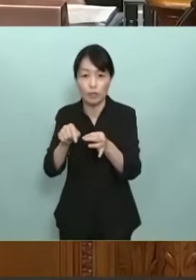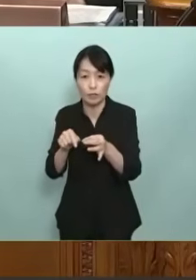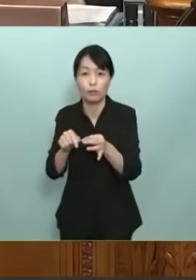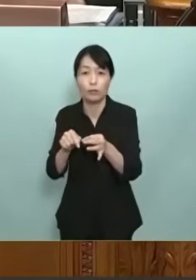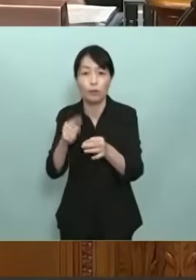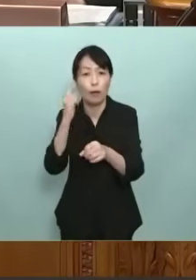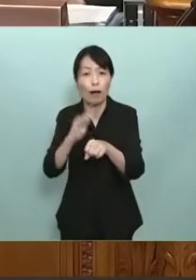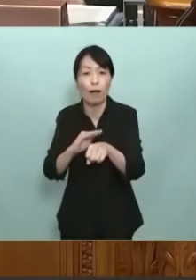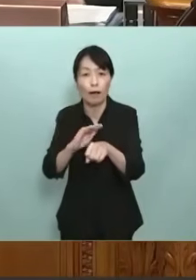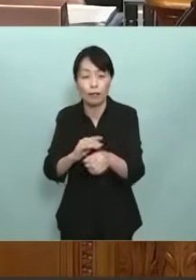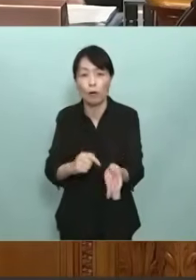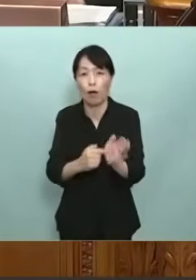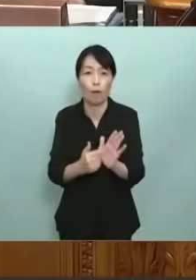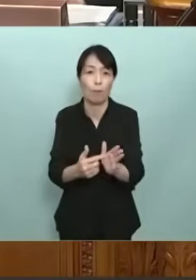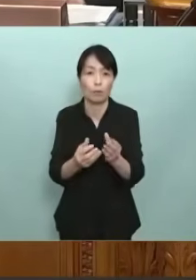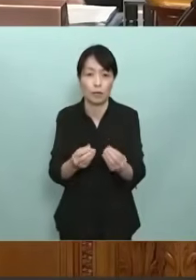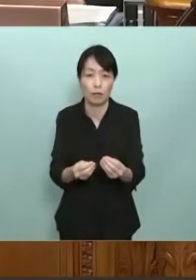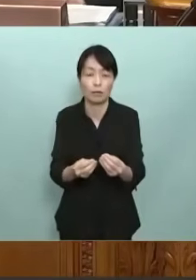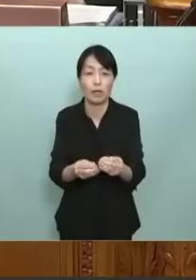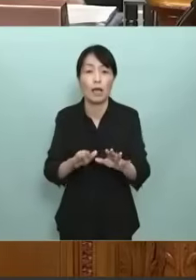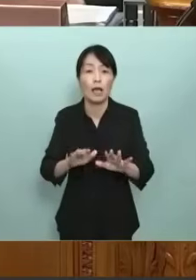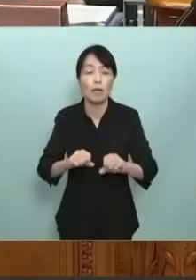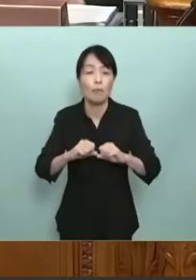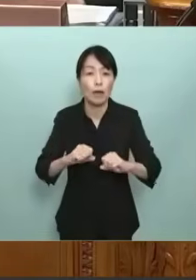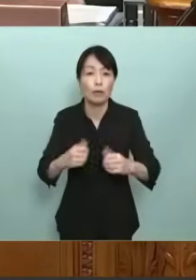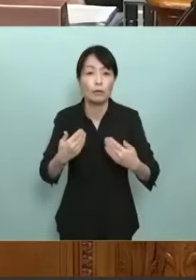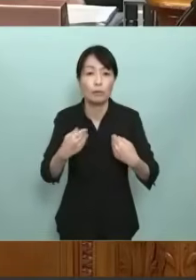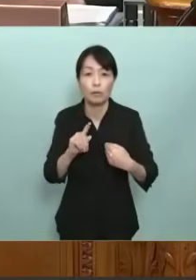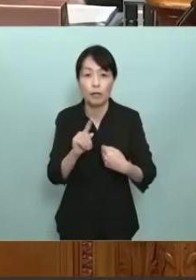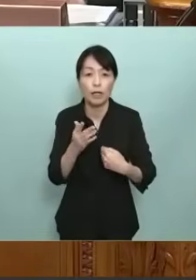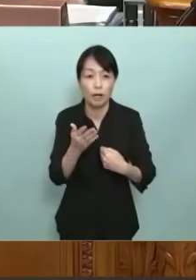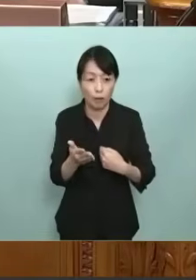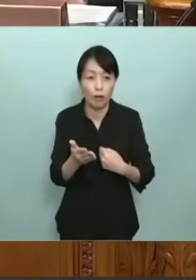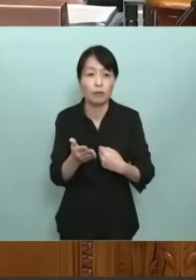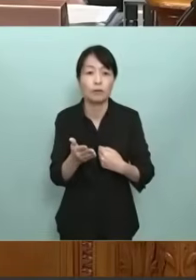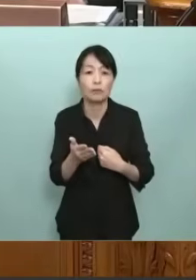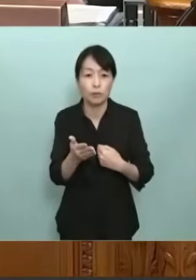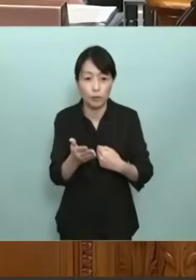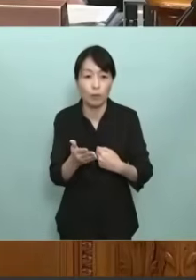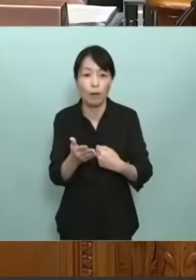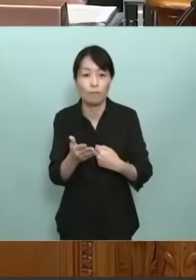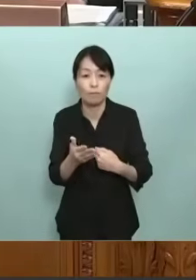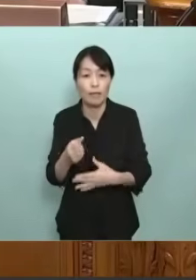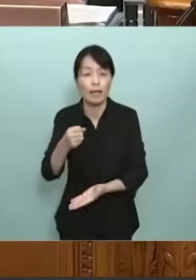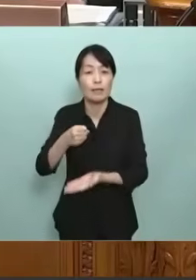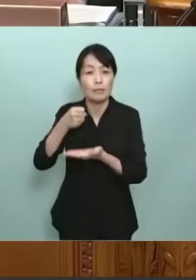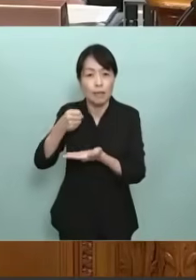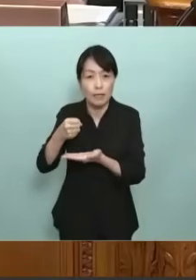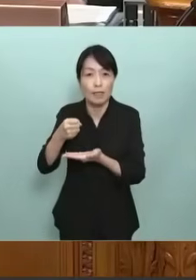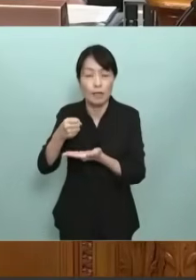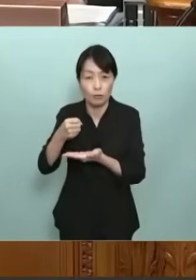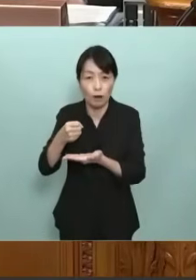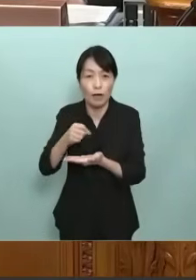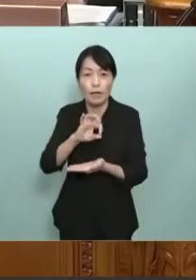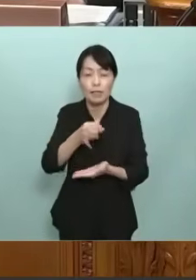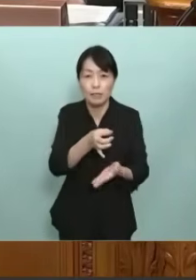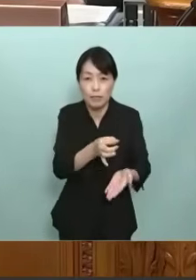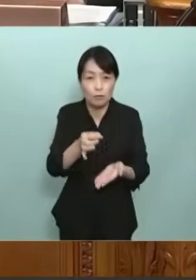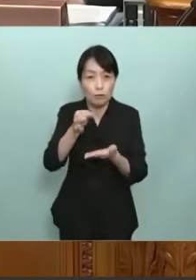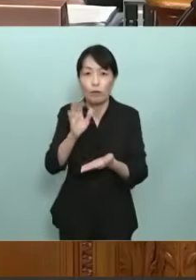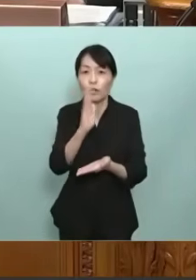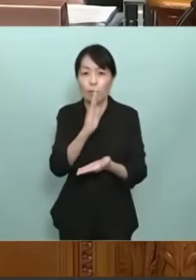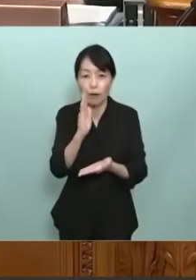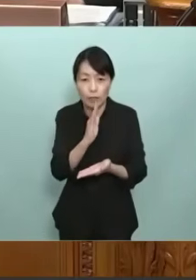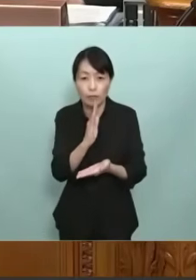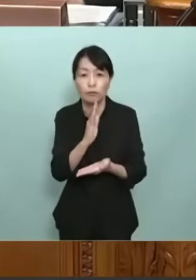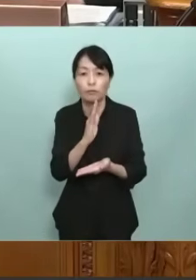発表しました今やるべきは緊縮財政や増税利上げではなく積極財政に